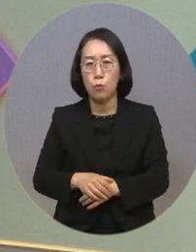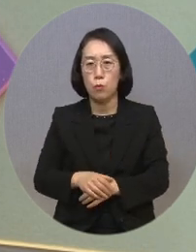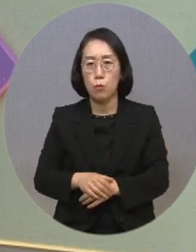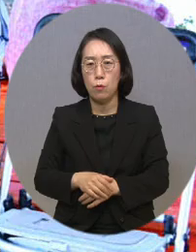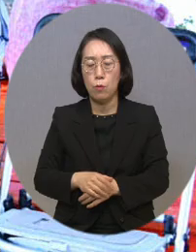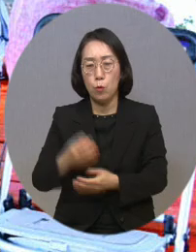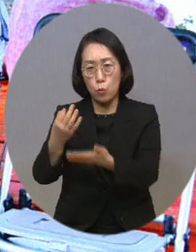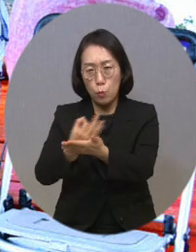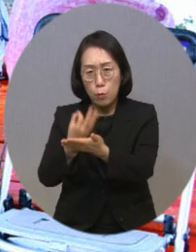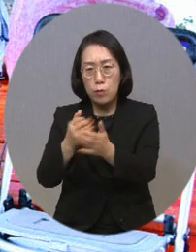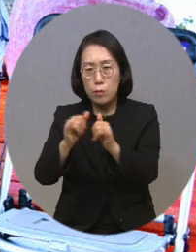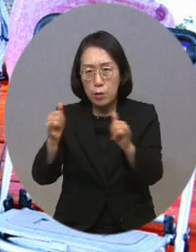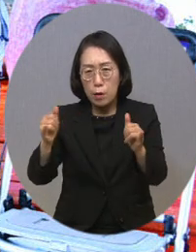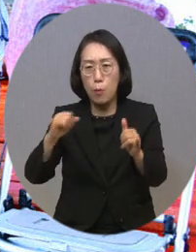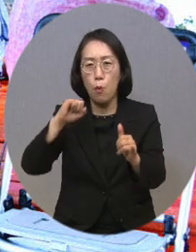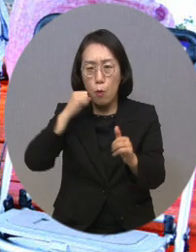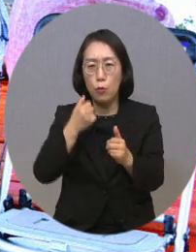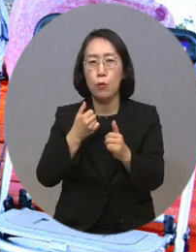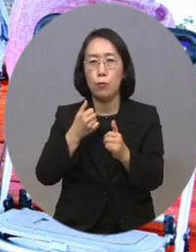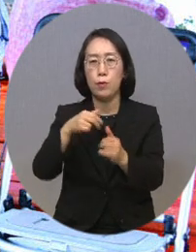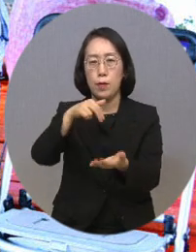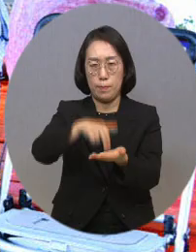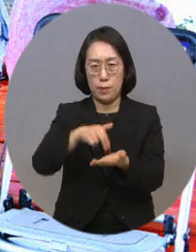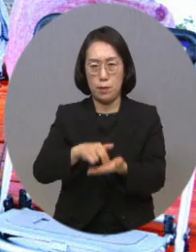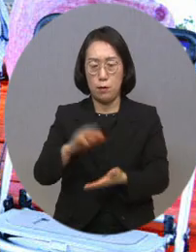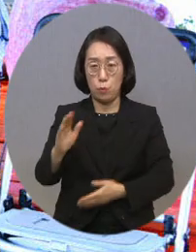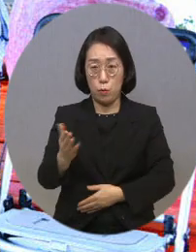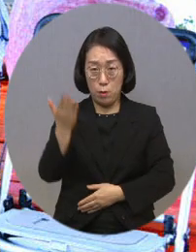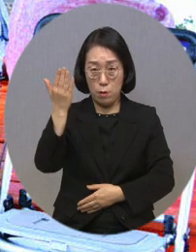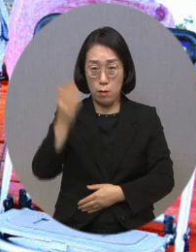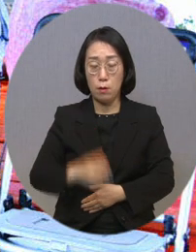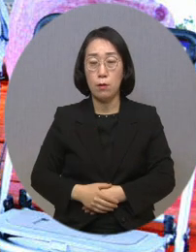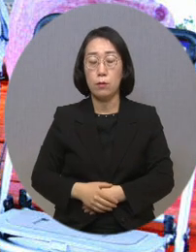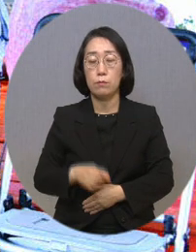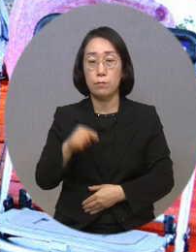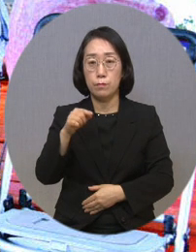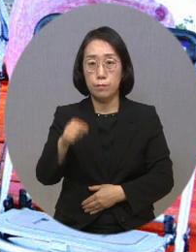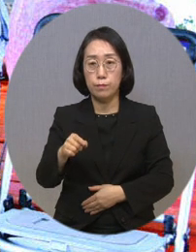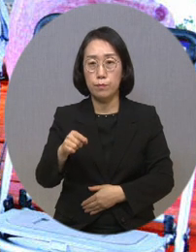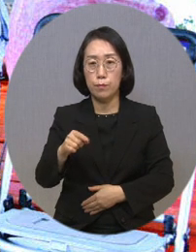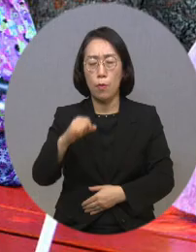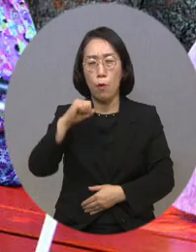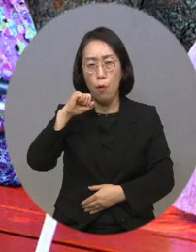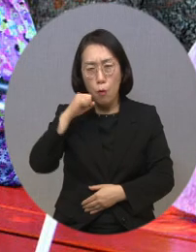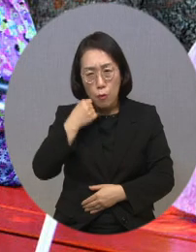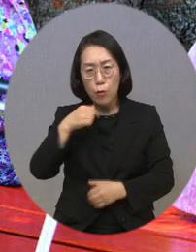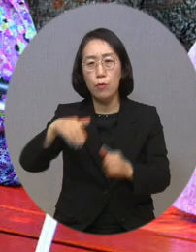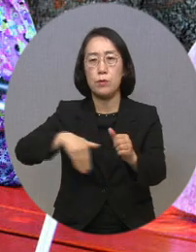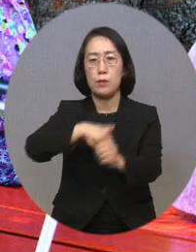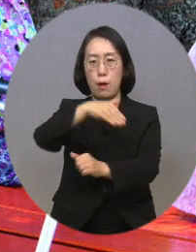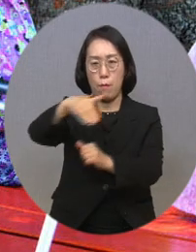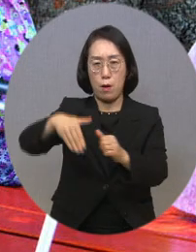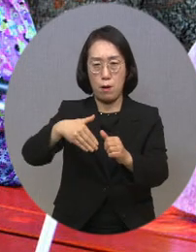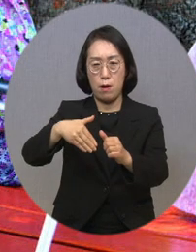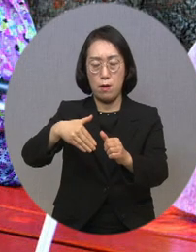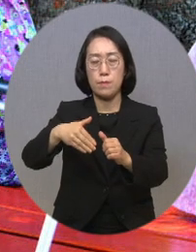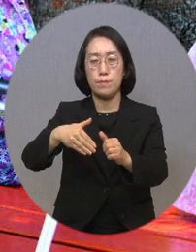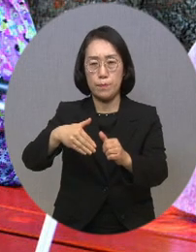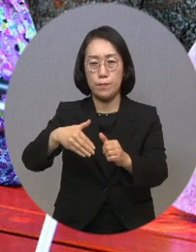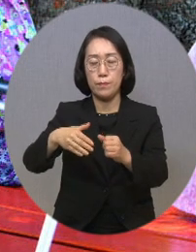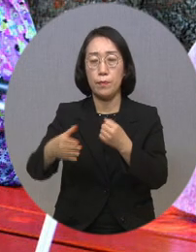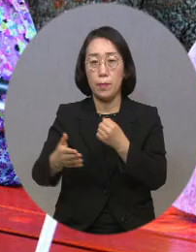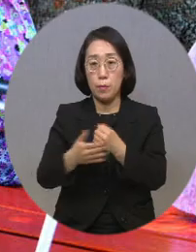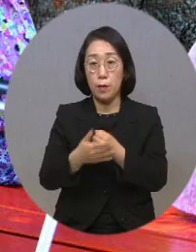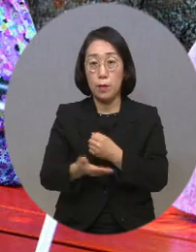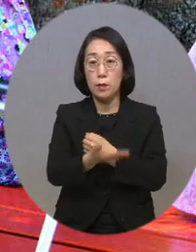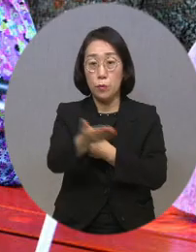생겨남으로 인해 가지고 훨씬 더 많은 분들께서 어려움에 봉착을 하셨고 그분들을